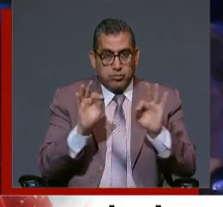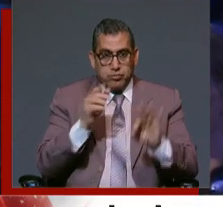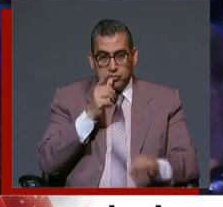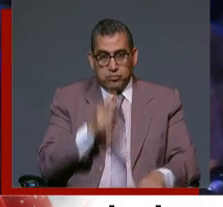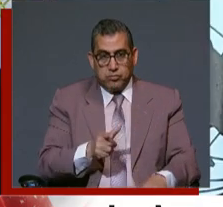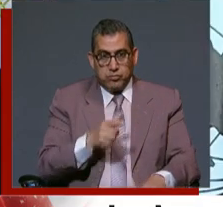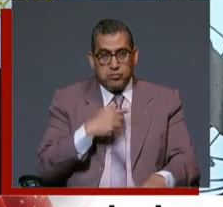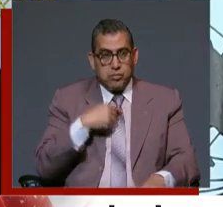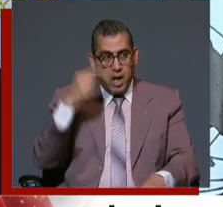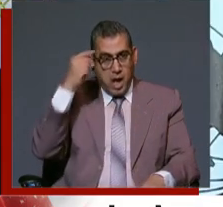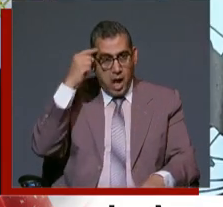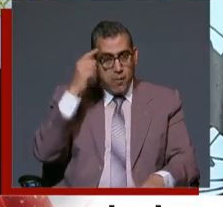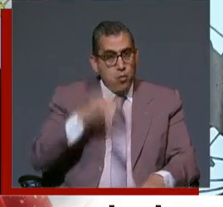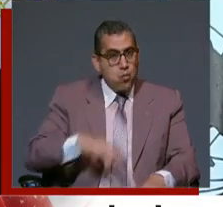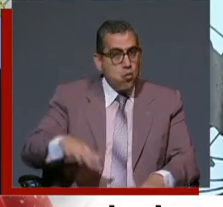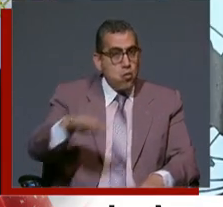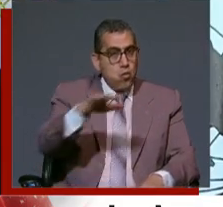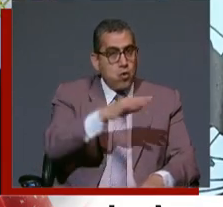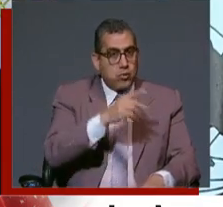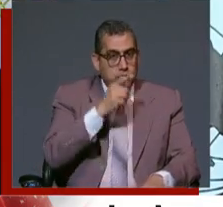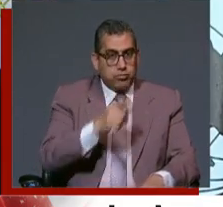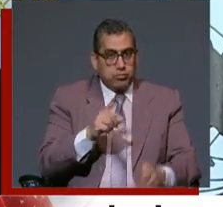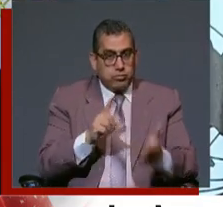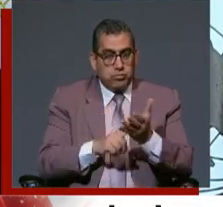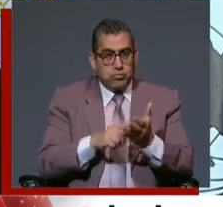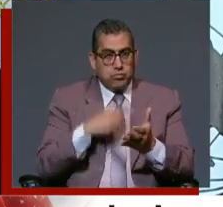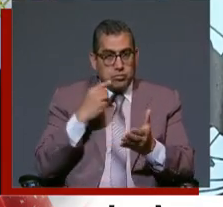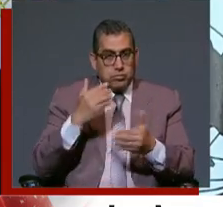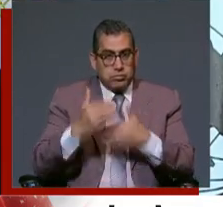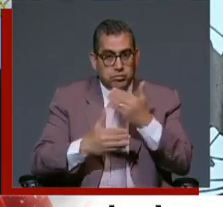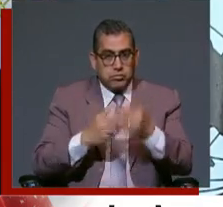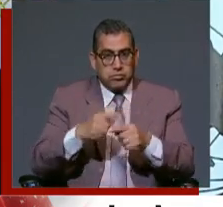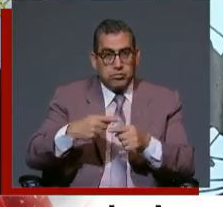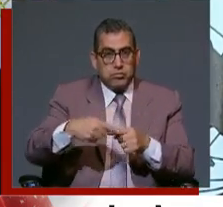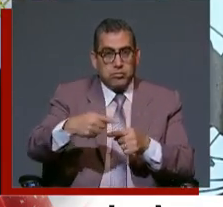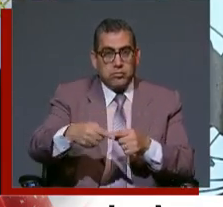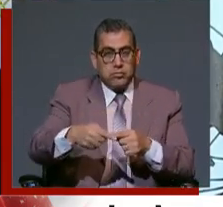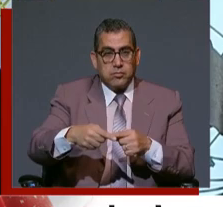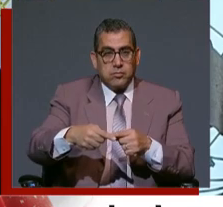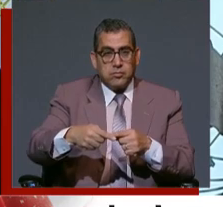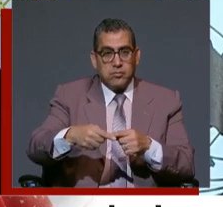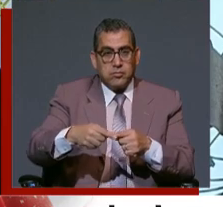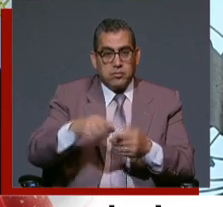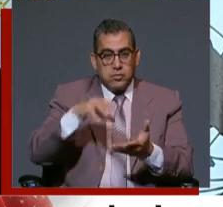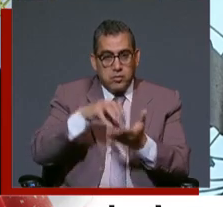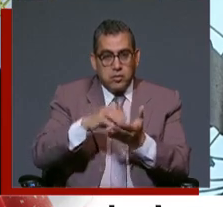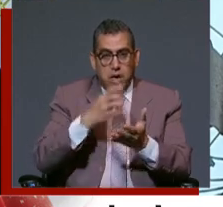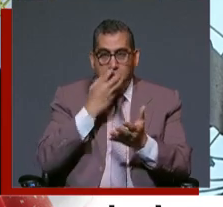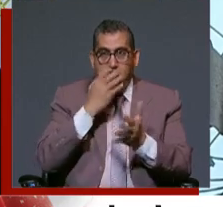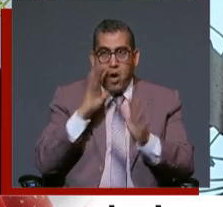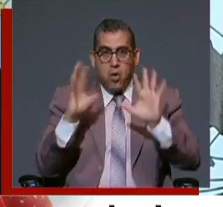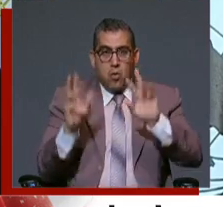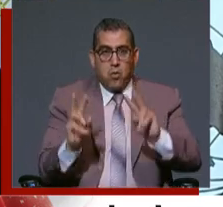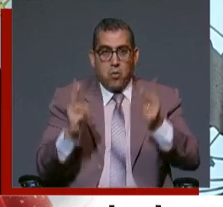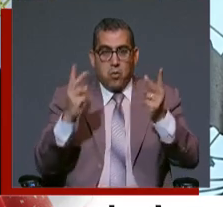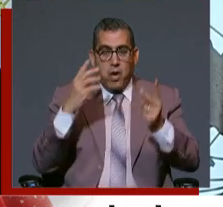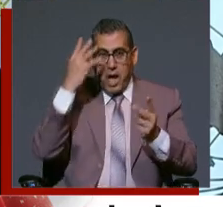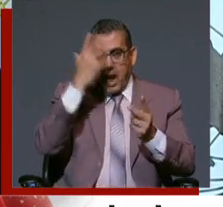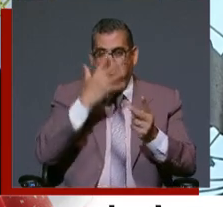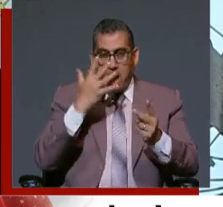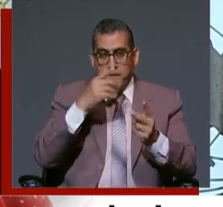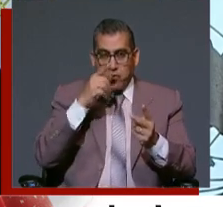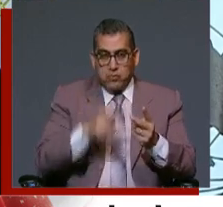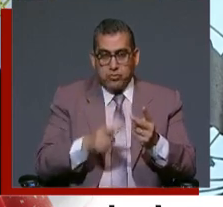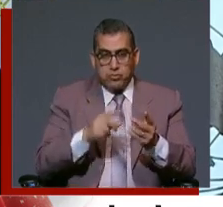التي نعلم جميعا آثارها على الأوضاع المناخية في القارة الإفريقية التي